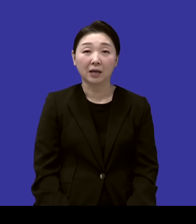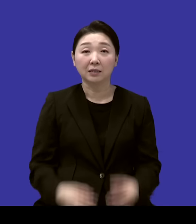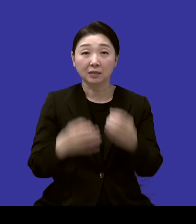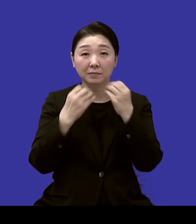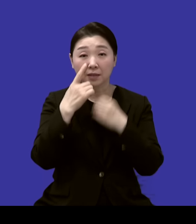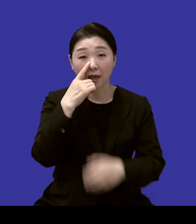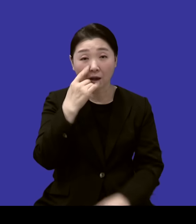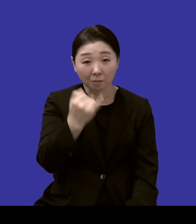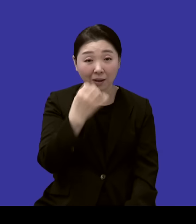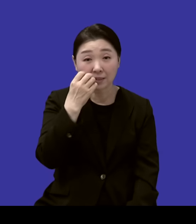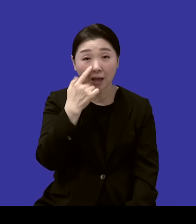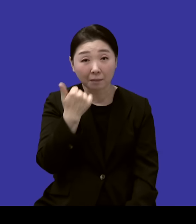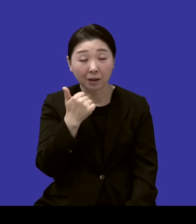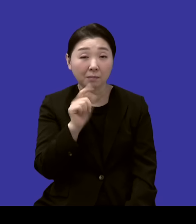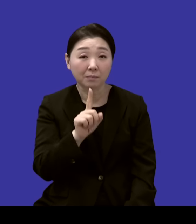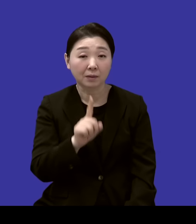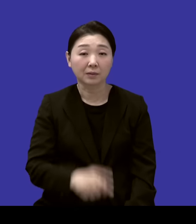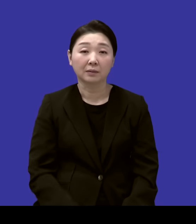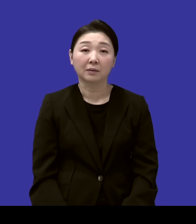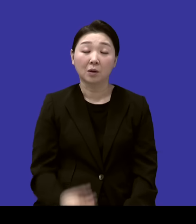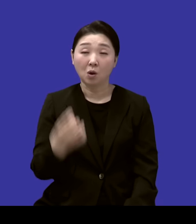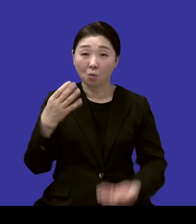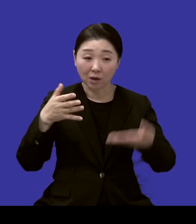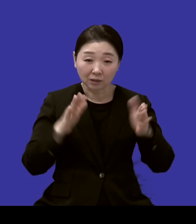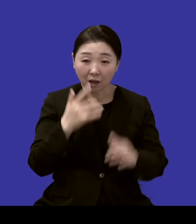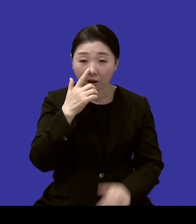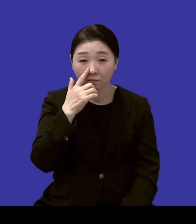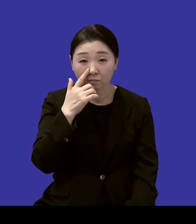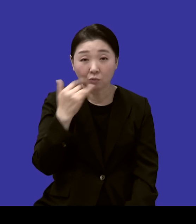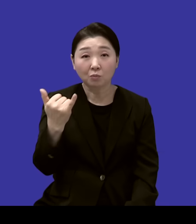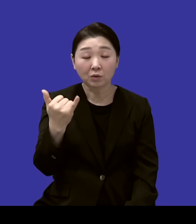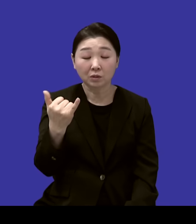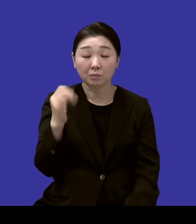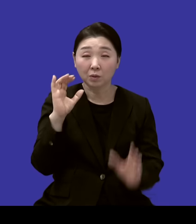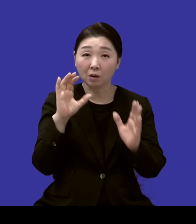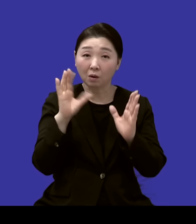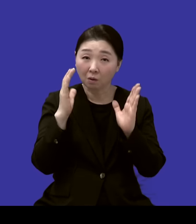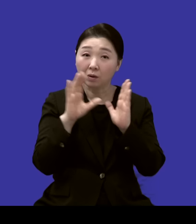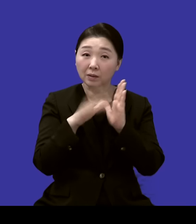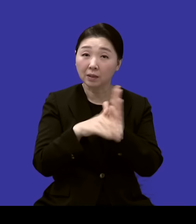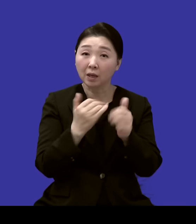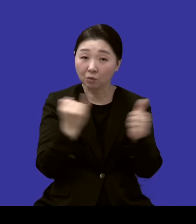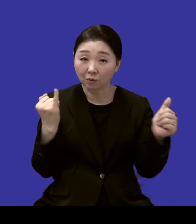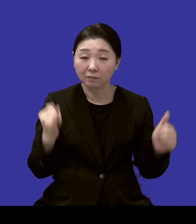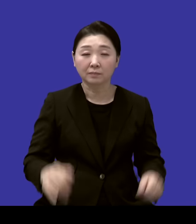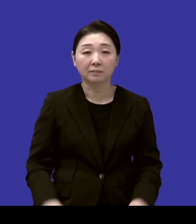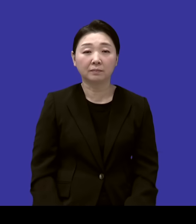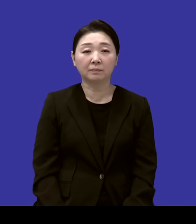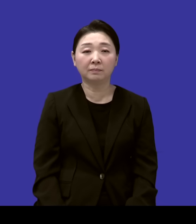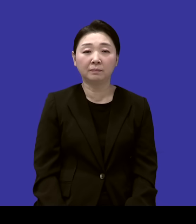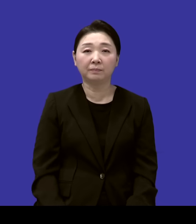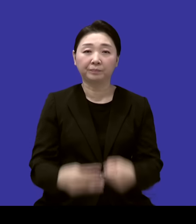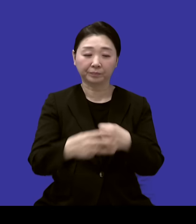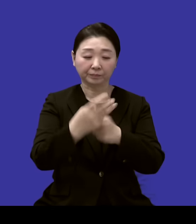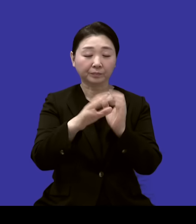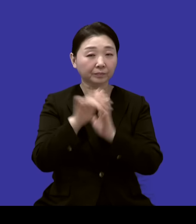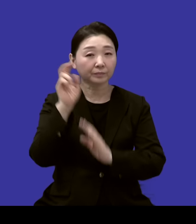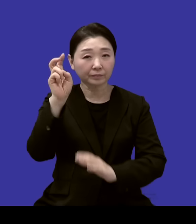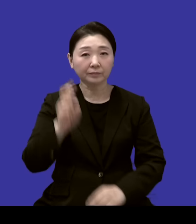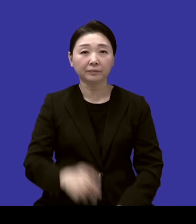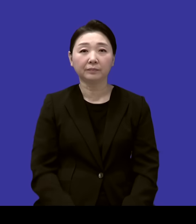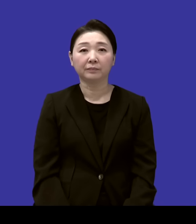언급을 하셨는데 네. 그럼 원래 이제 낳아주신 부모님께서 뭐 어린 시절에 이렇게 이혼을 하신 건가요? 네, 제 기억으로는 3학년 때쯤으로 기억하는데